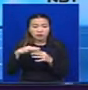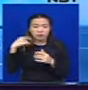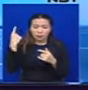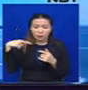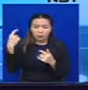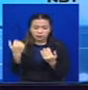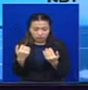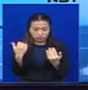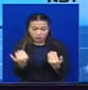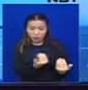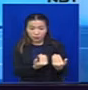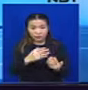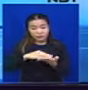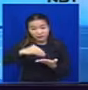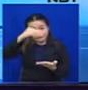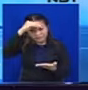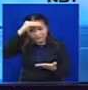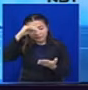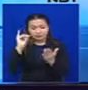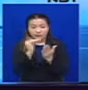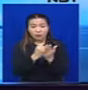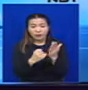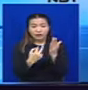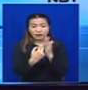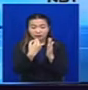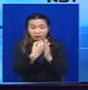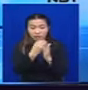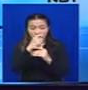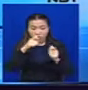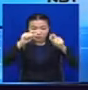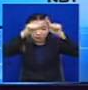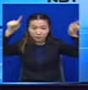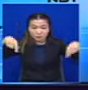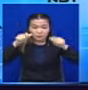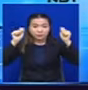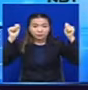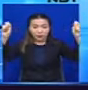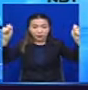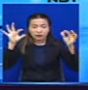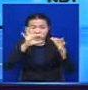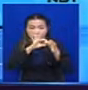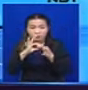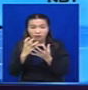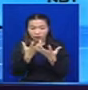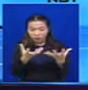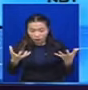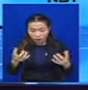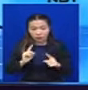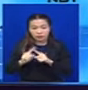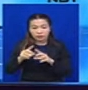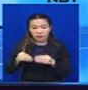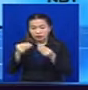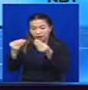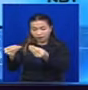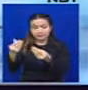เรียนจากโรงเรียนโพธาวัฒนาเสนีครับจังหวัดราชบุรีมีการชูป้ายเขียนข้อความเพื่อขอรับบริจาคเลือดกรุ๊ป Aให้กับนักการพ่าน